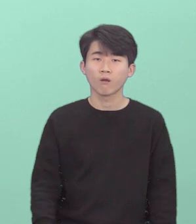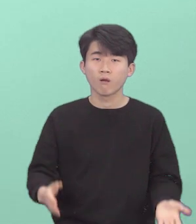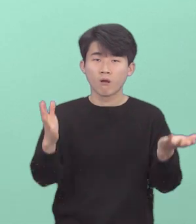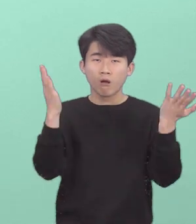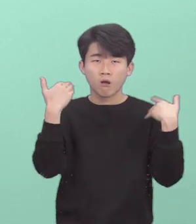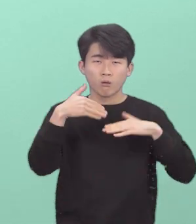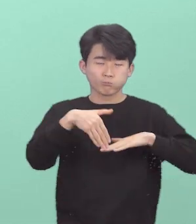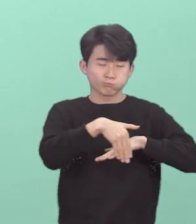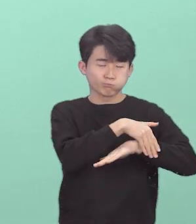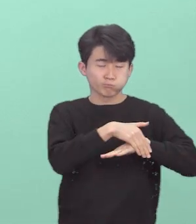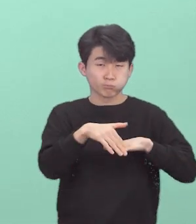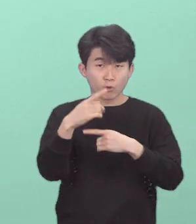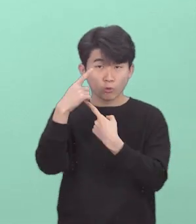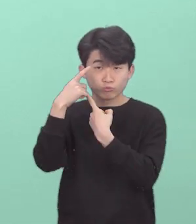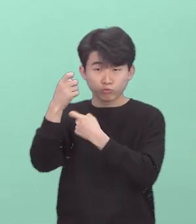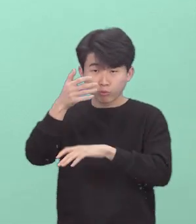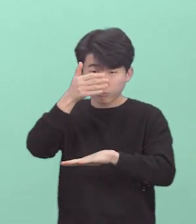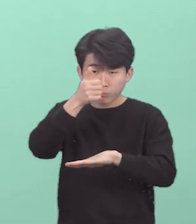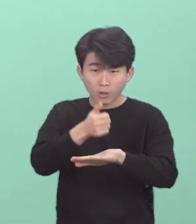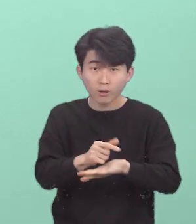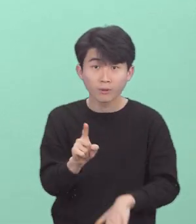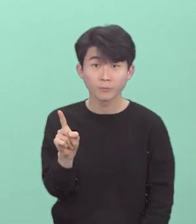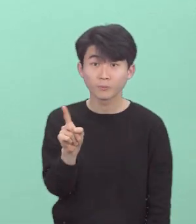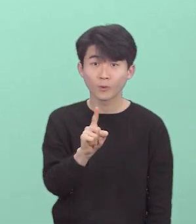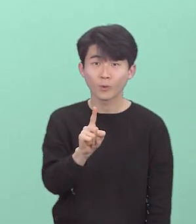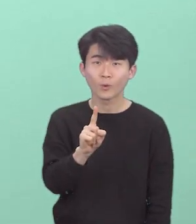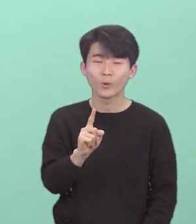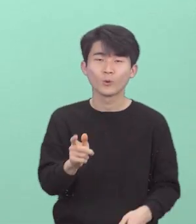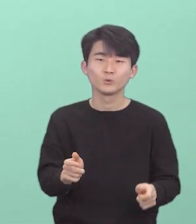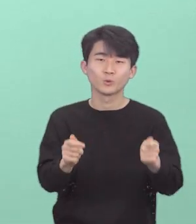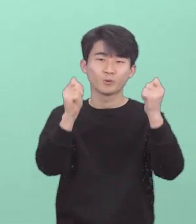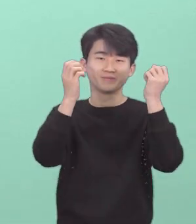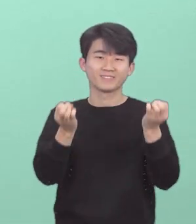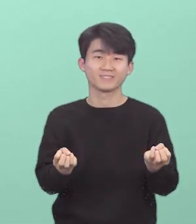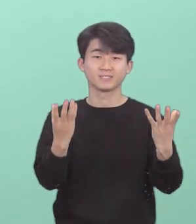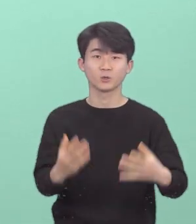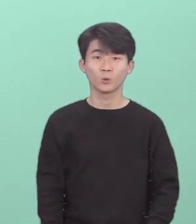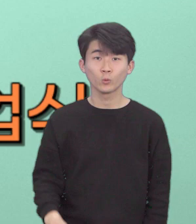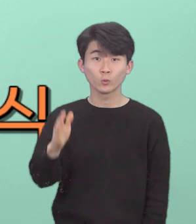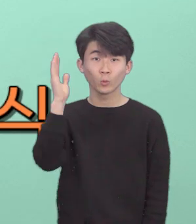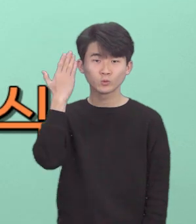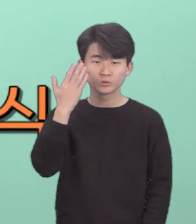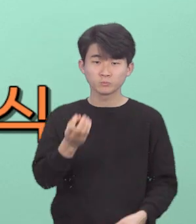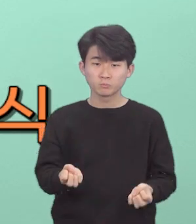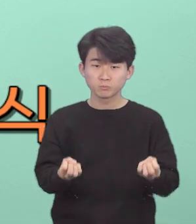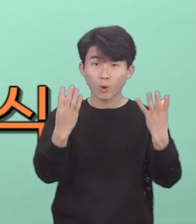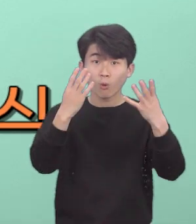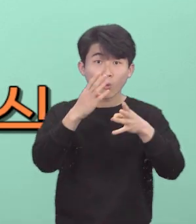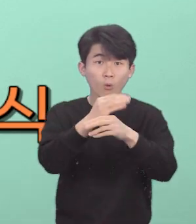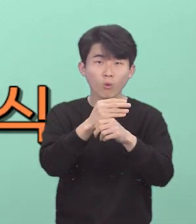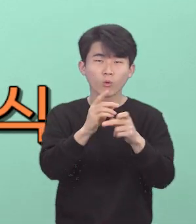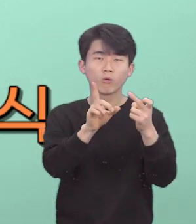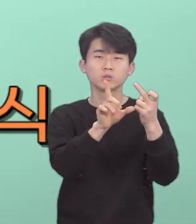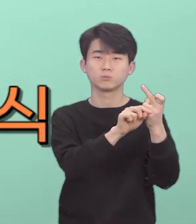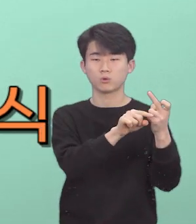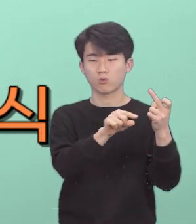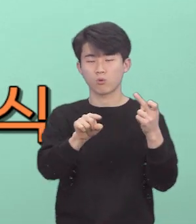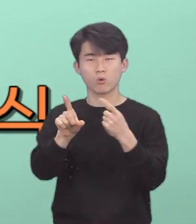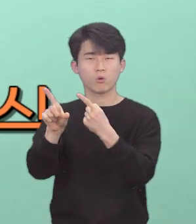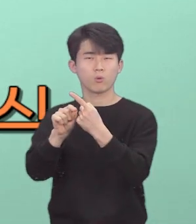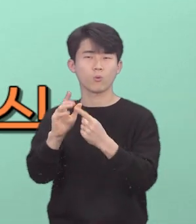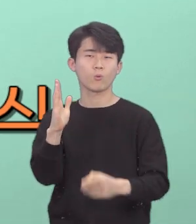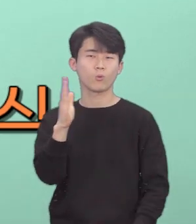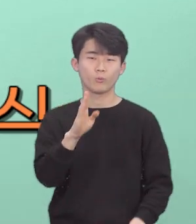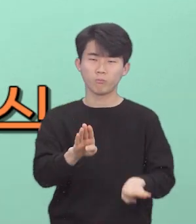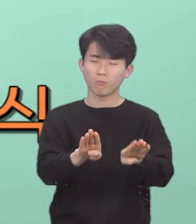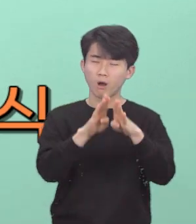정든 모교에서 마지막 추억을 기념하는 졸업식. 요즘 졸업식은 예전과는 달리 12월과 1월 사이에